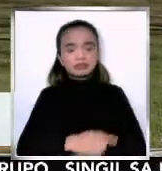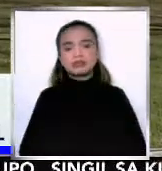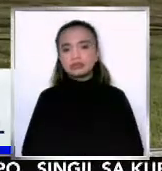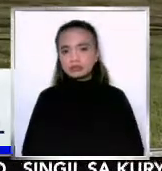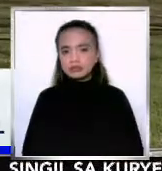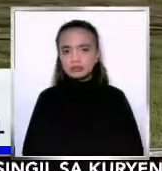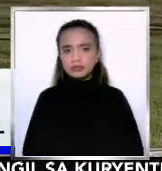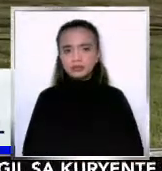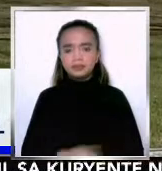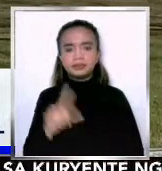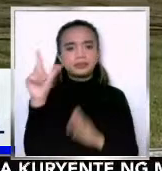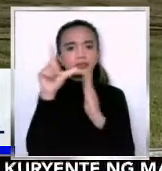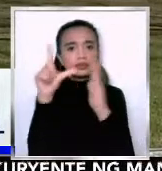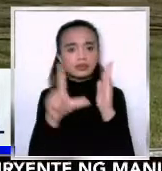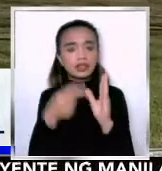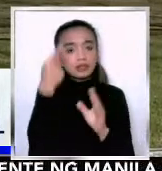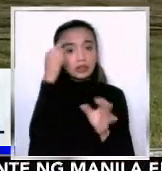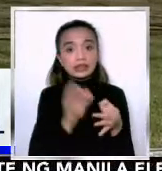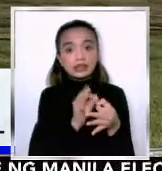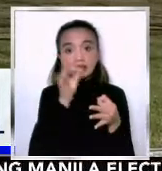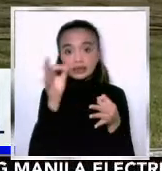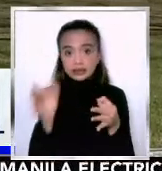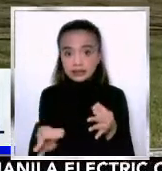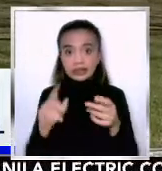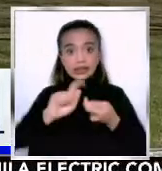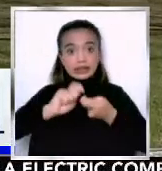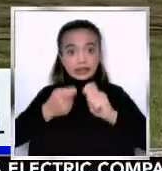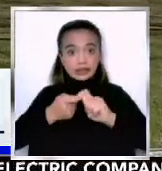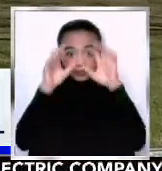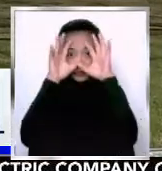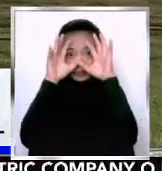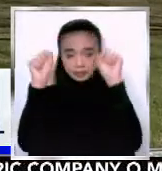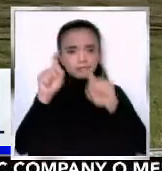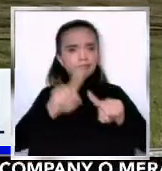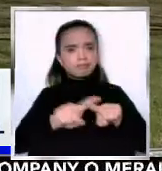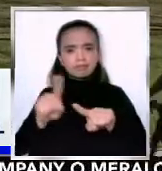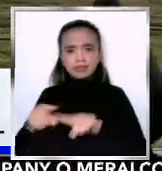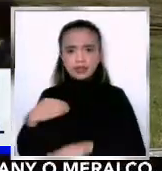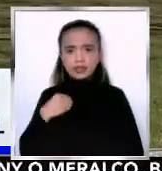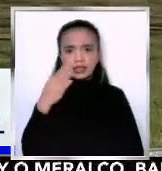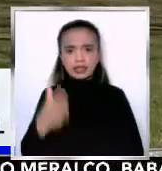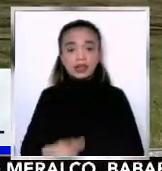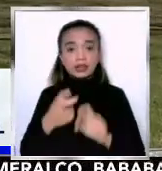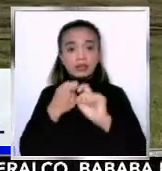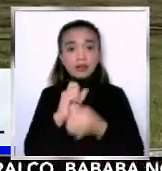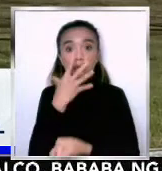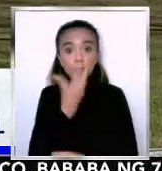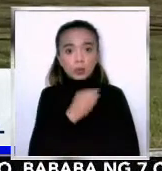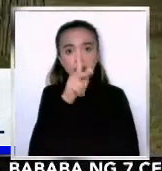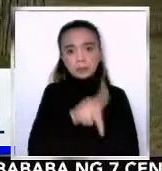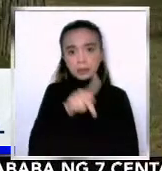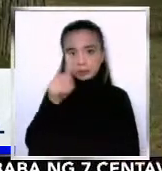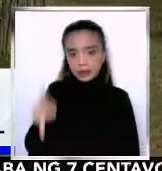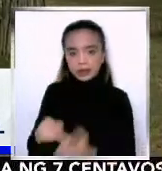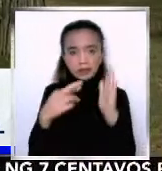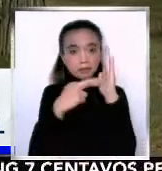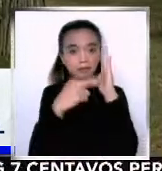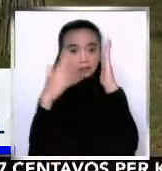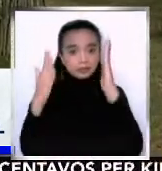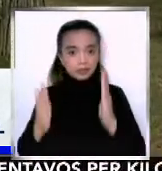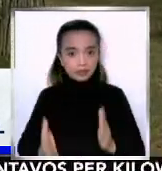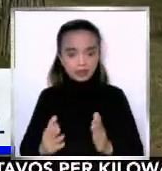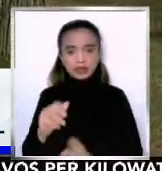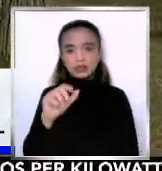sa pagpapalawig ng termino ng Pangulo at iba pang opisyal ay mula kay Pampanga 3rd District Representative Aurelio